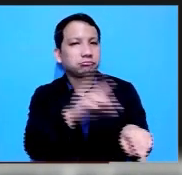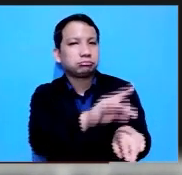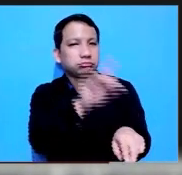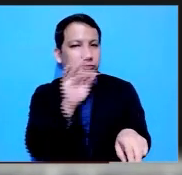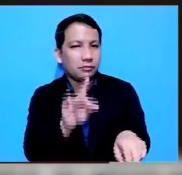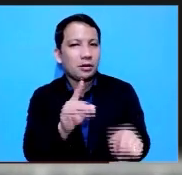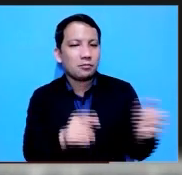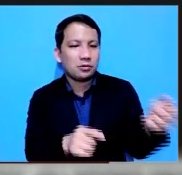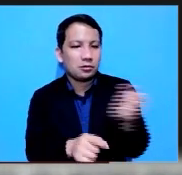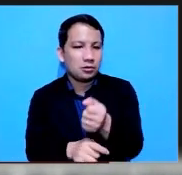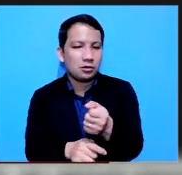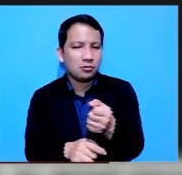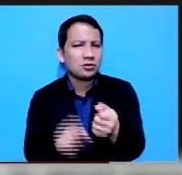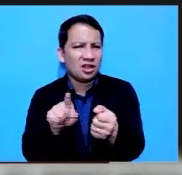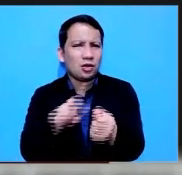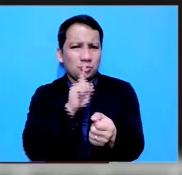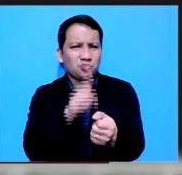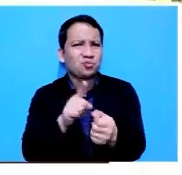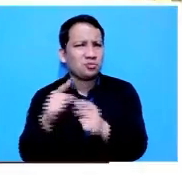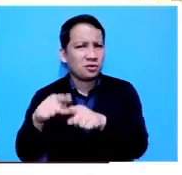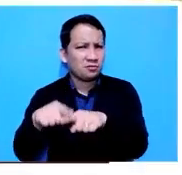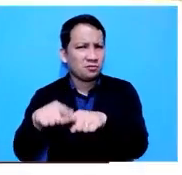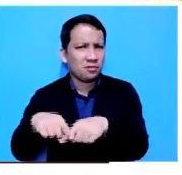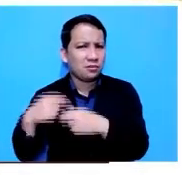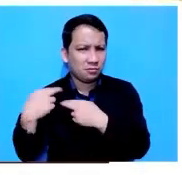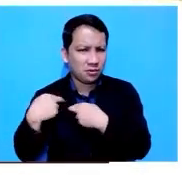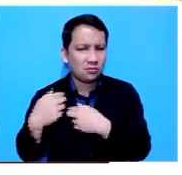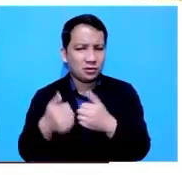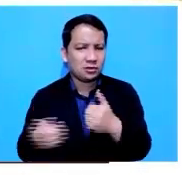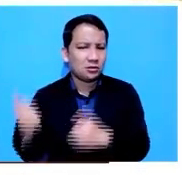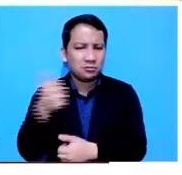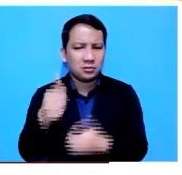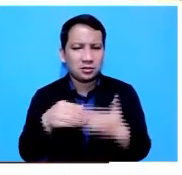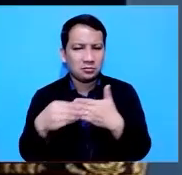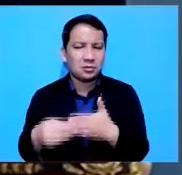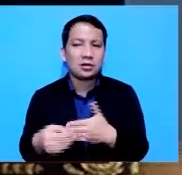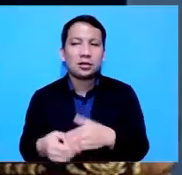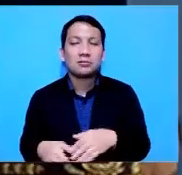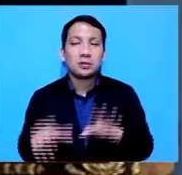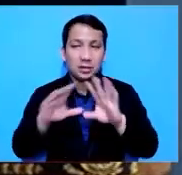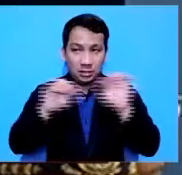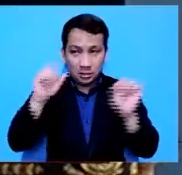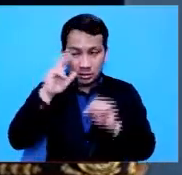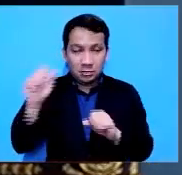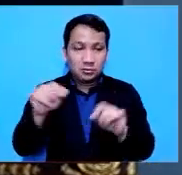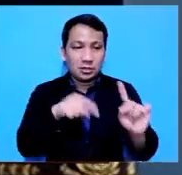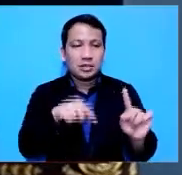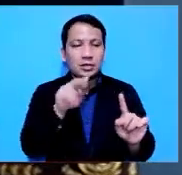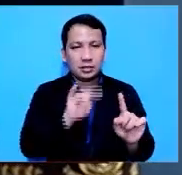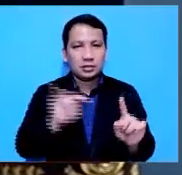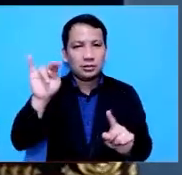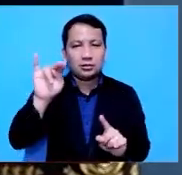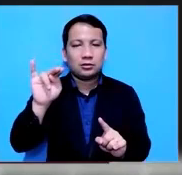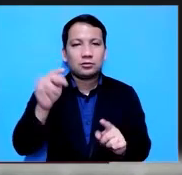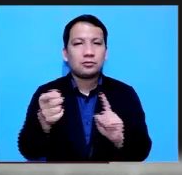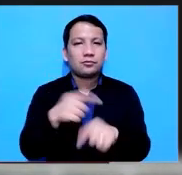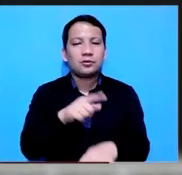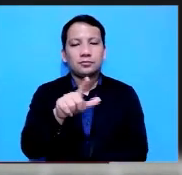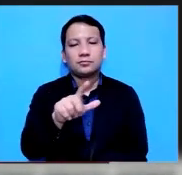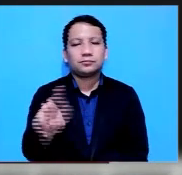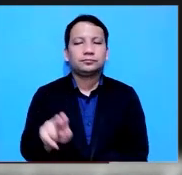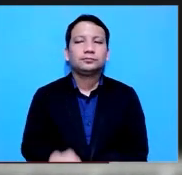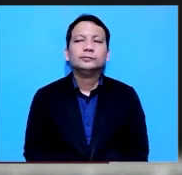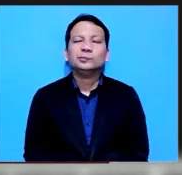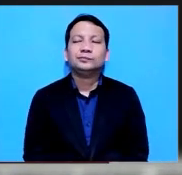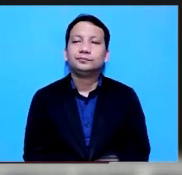tayo yung maaasahan natin na commander. At gaya ni Pangulong Marcos, Ilocano rin si Acorda na tubong La Union. Yung ating